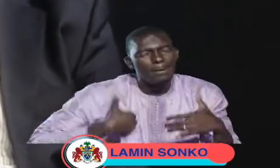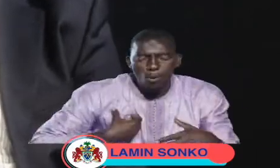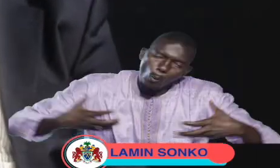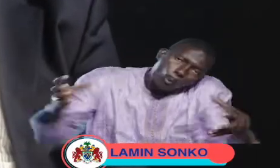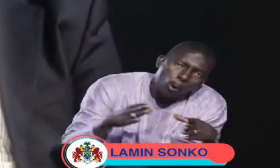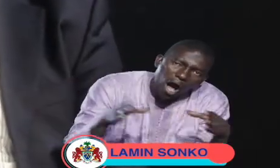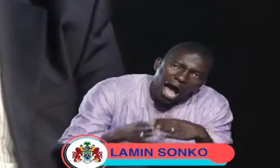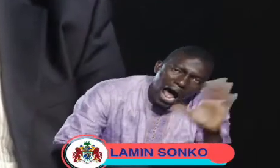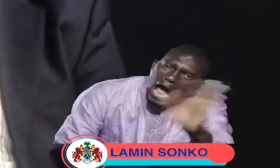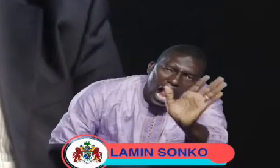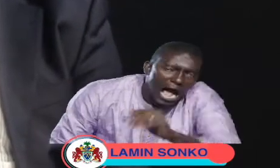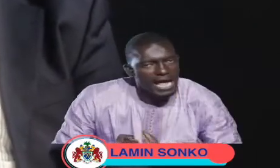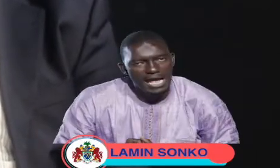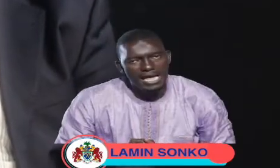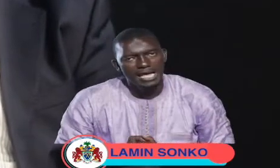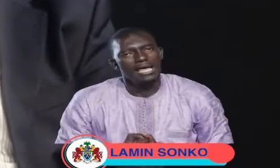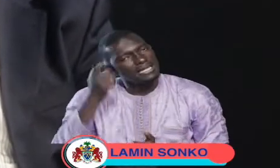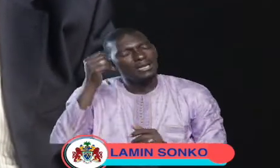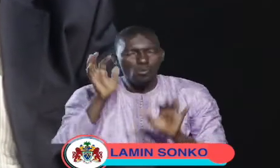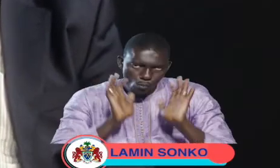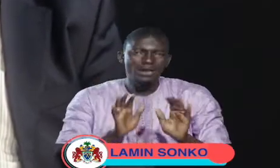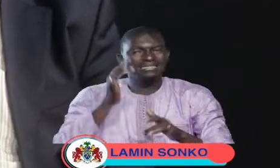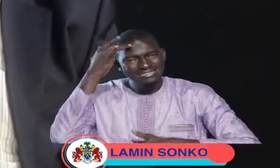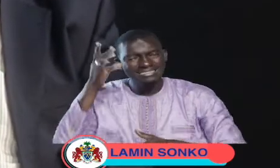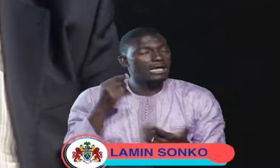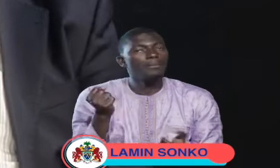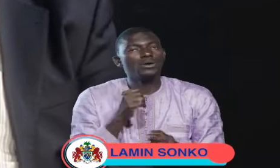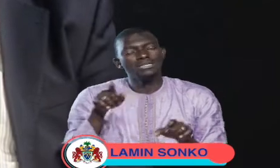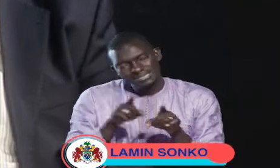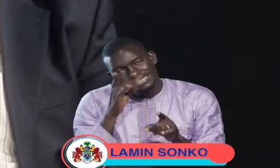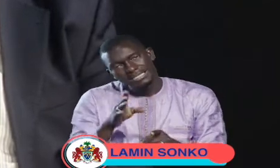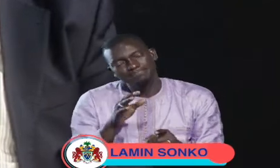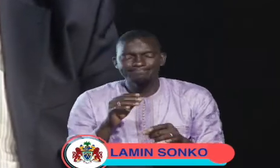no fugaaje ko kuran ñen na ko be tembo ñen ka kiskisi ba fana manga commanda